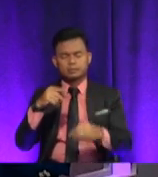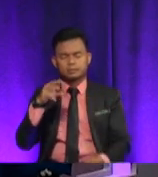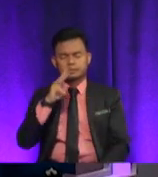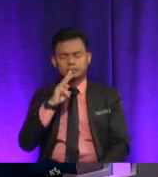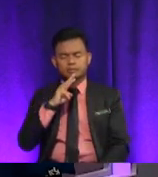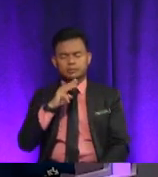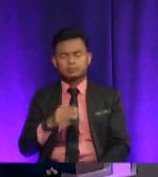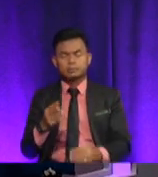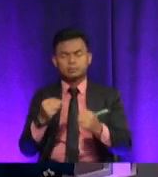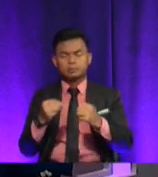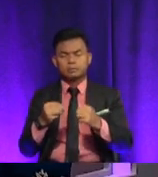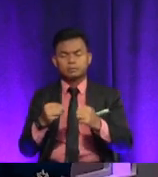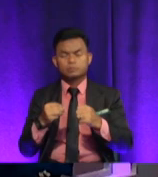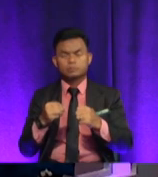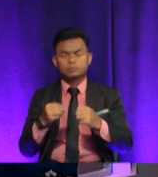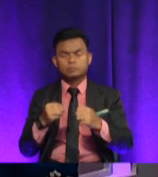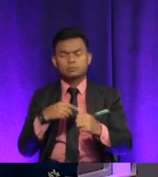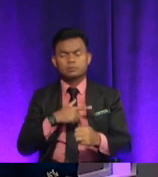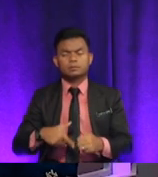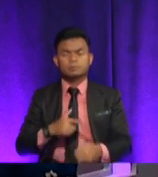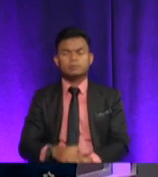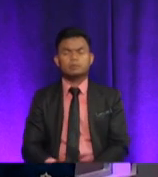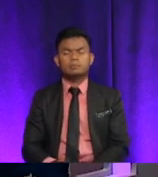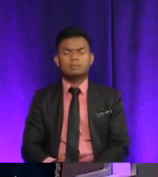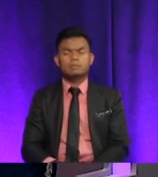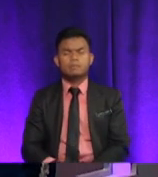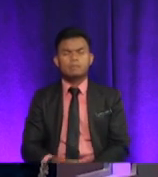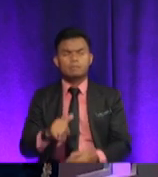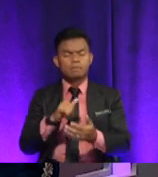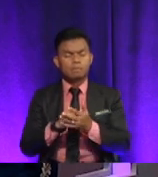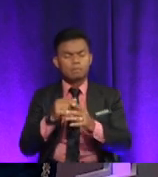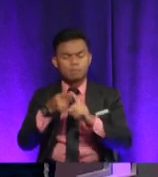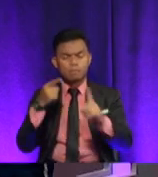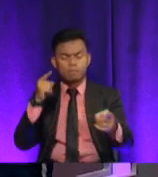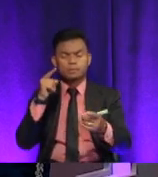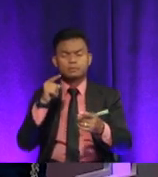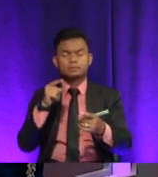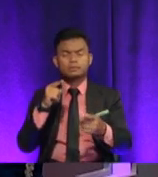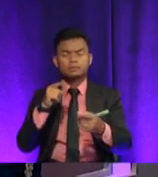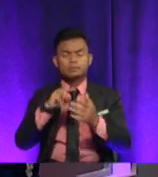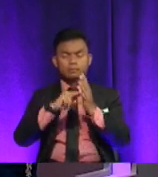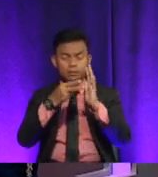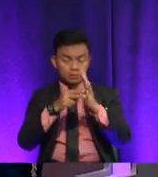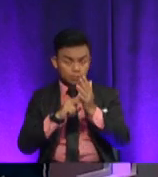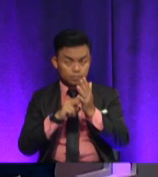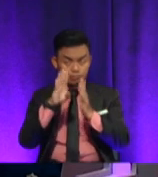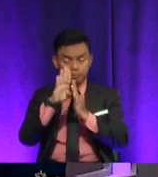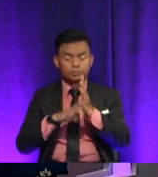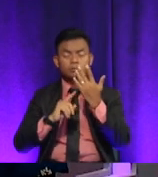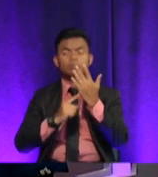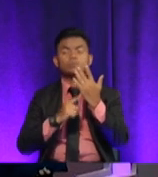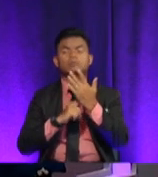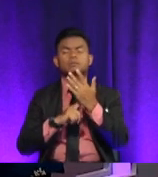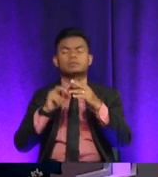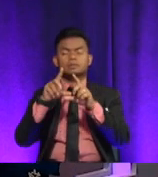ketika mereka ini tersesat di dalam hutan oke itu rezeki maksudnya dia bermula pada rangkap yang pertama sehinggalah